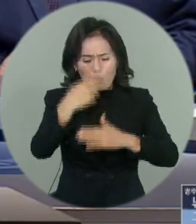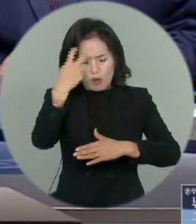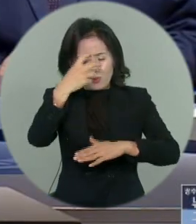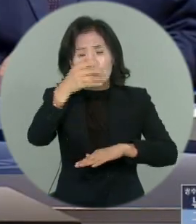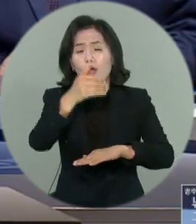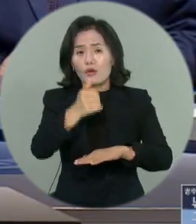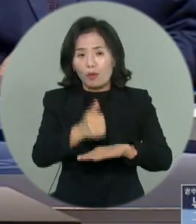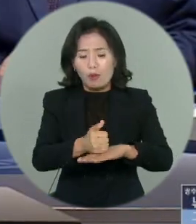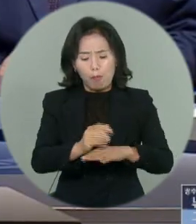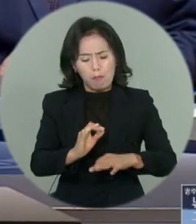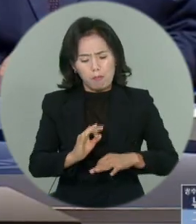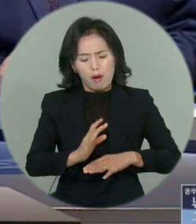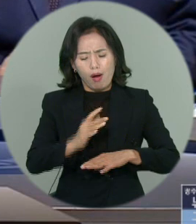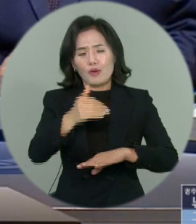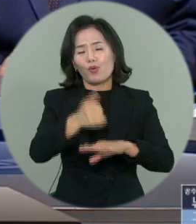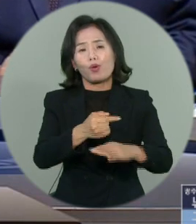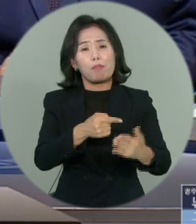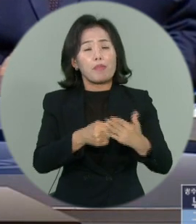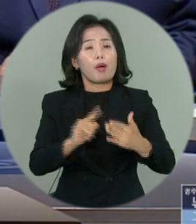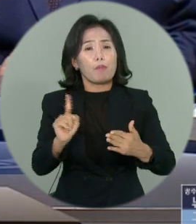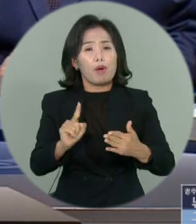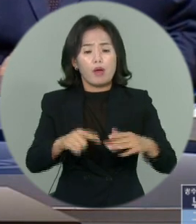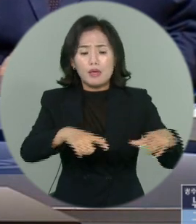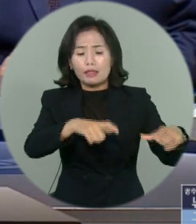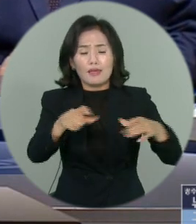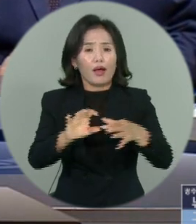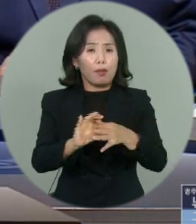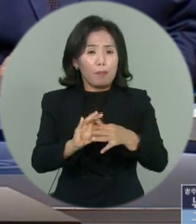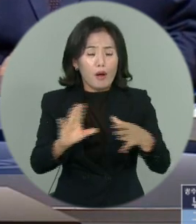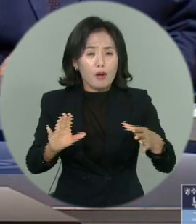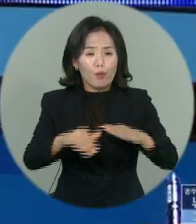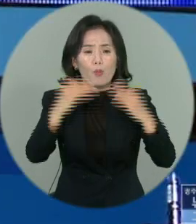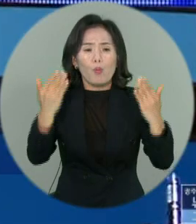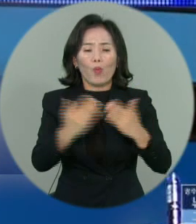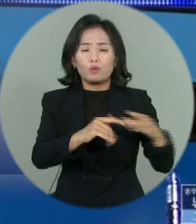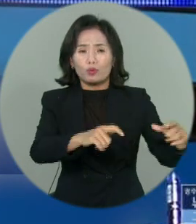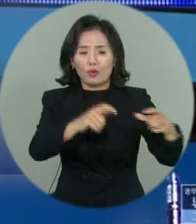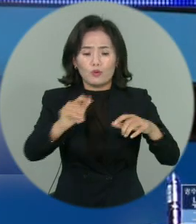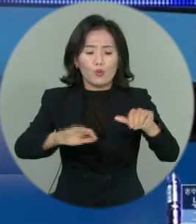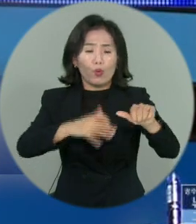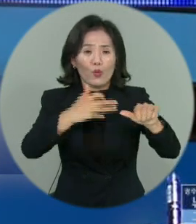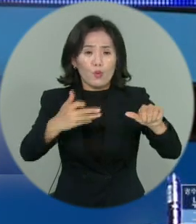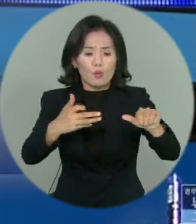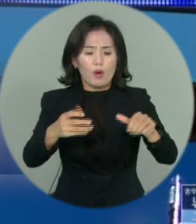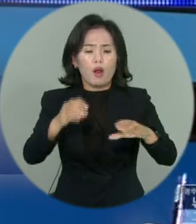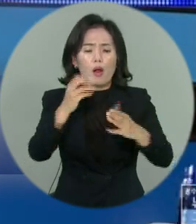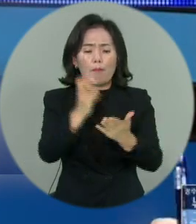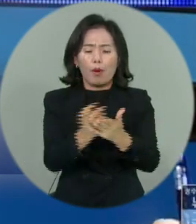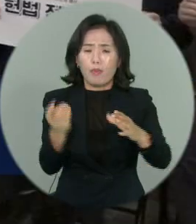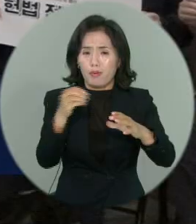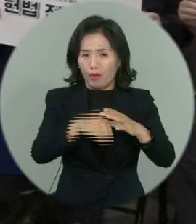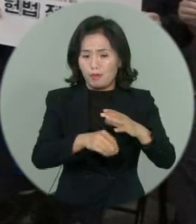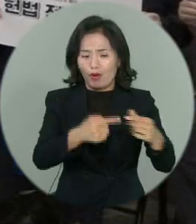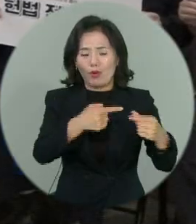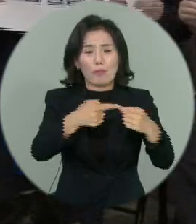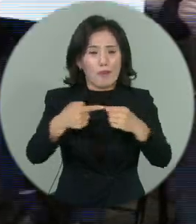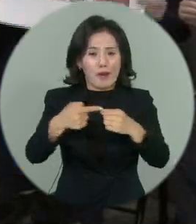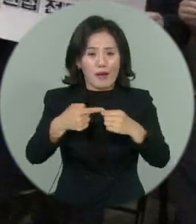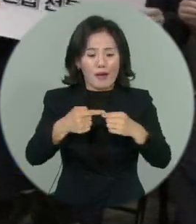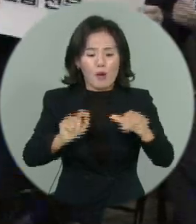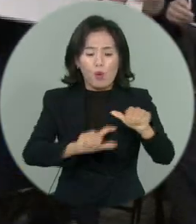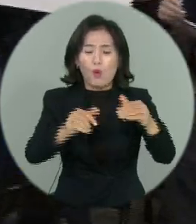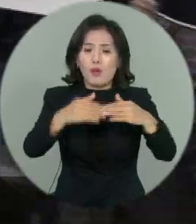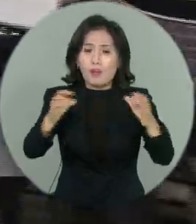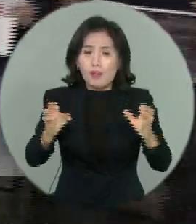봤어요 깜짝 놀란 결과가 있습니다 지역 상관없이 모든 지역에서 518을수록 하자가 압도적인 일입니다 5월